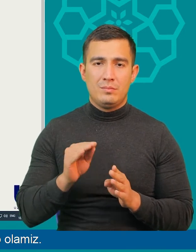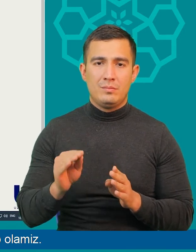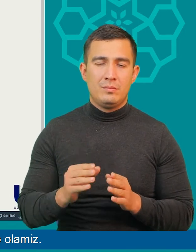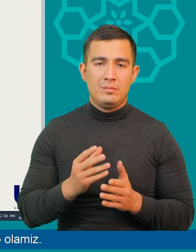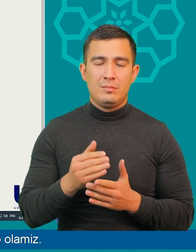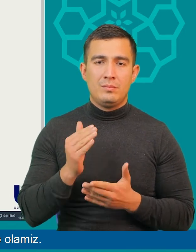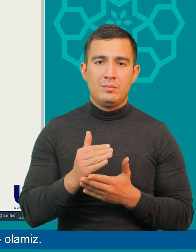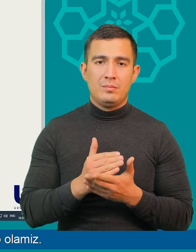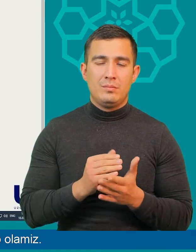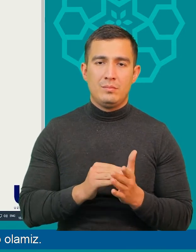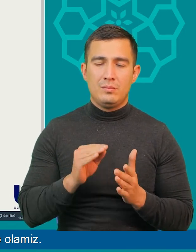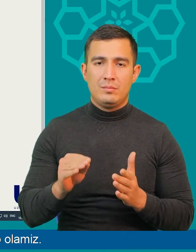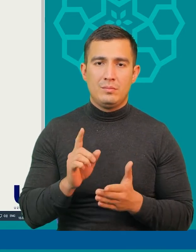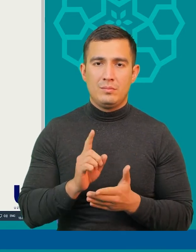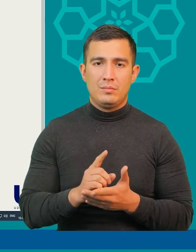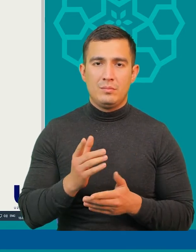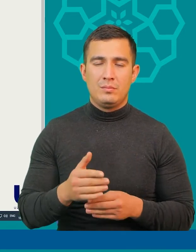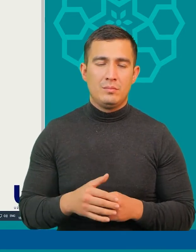va dasturni yuklab olamiz.